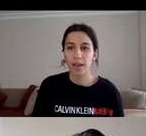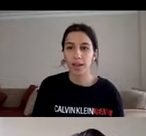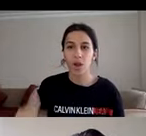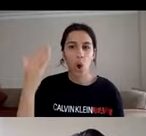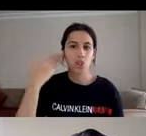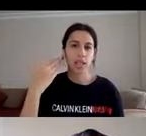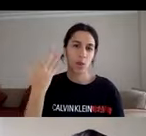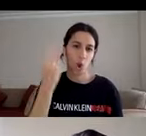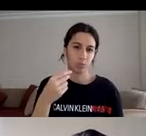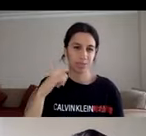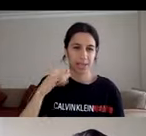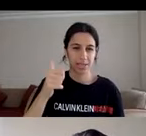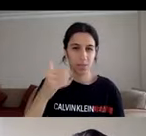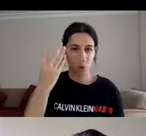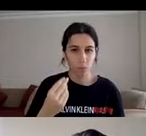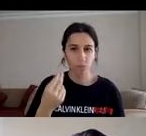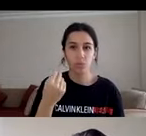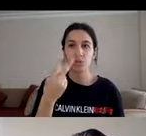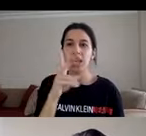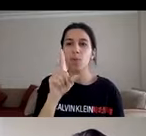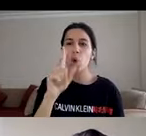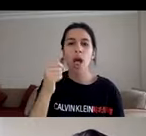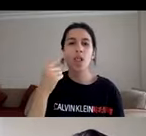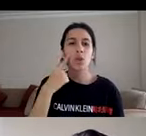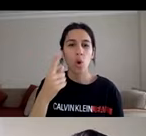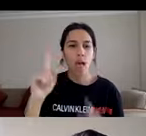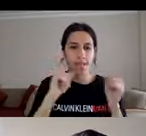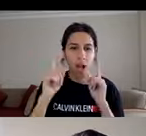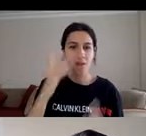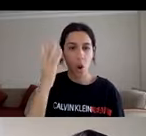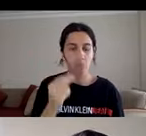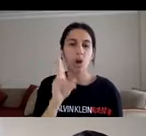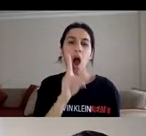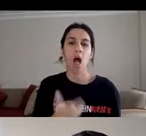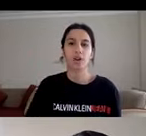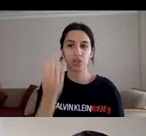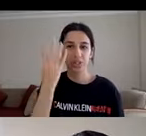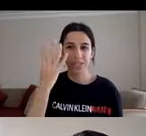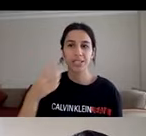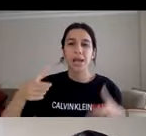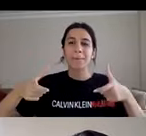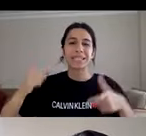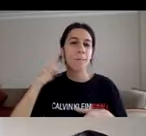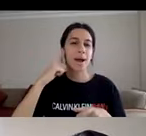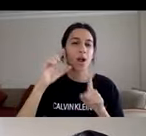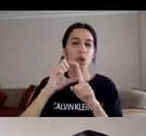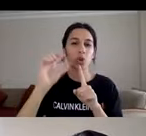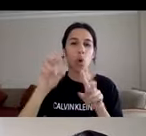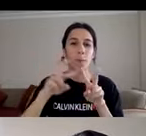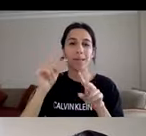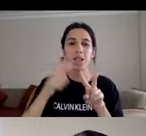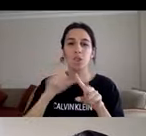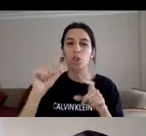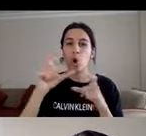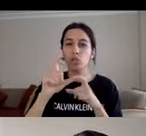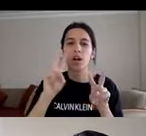gelişme. 2016 yılında açılan bir dava karara bağlandı. Domino's Pizza, hepimiz biliyoruz, Türkiye'de de var. Web sitesinin